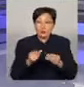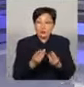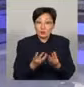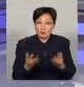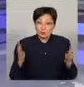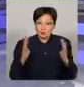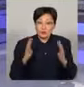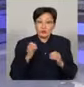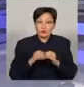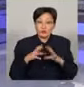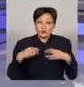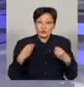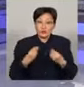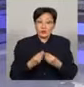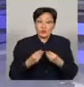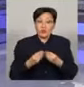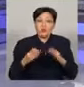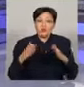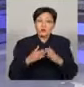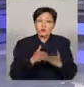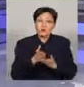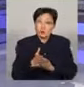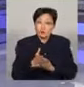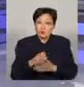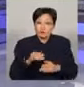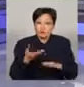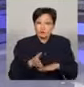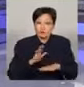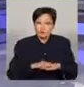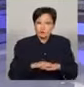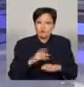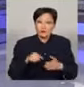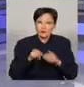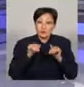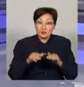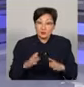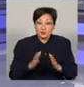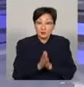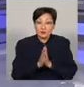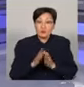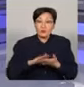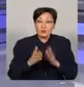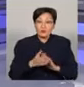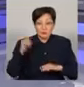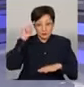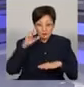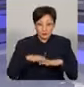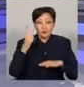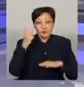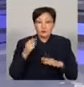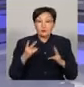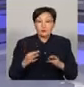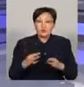deyit. 10 şaqtı otbas üyine kirip şıga almaydı degen düymel endi istin tezdetip şeşilüün sıraydı. Jağdaydan jergilikti akimdik xabardar